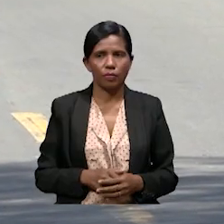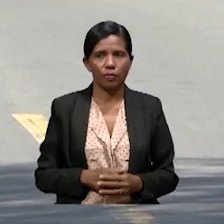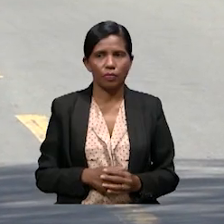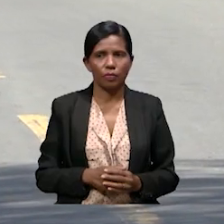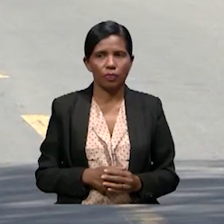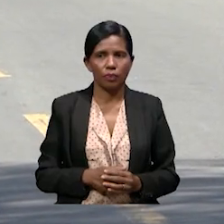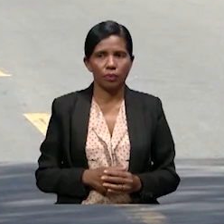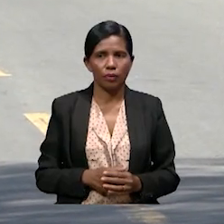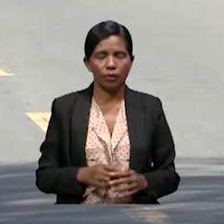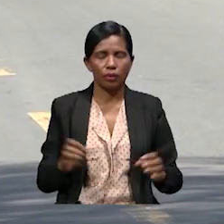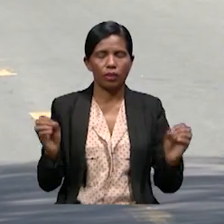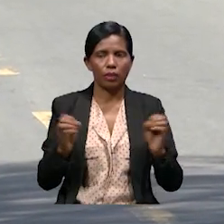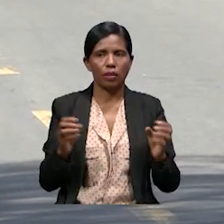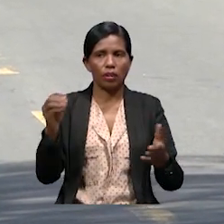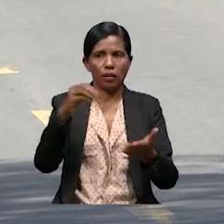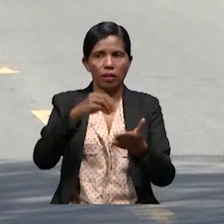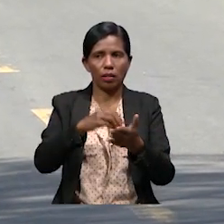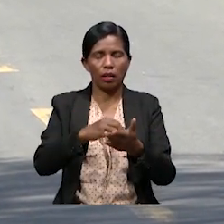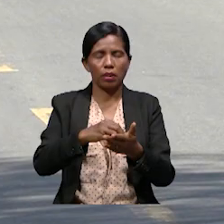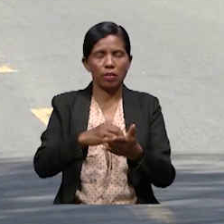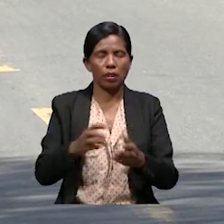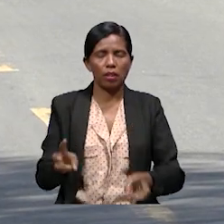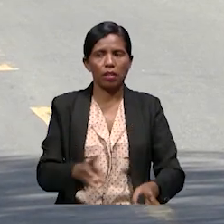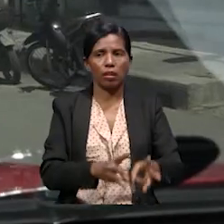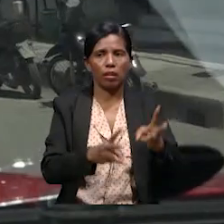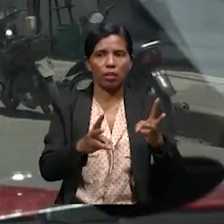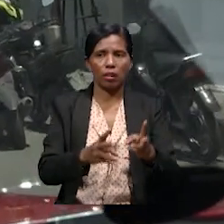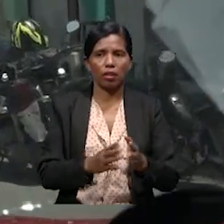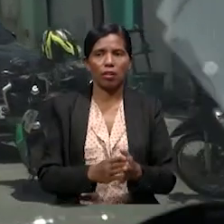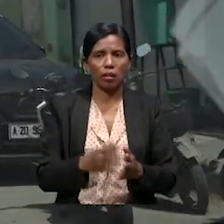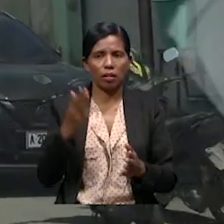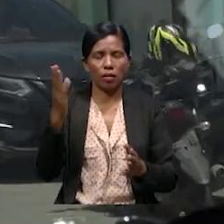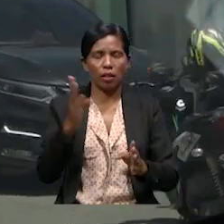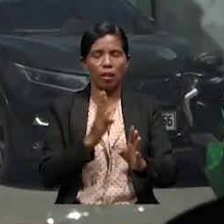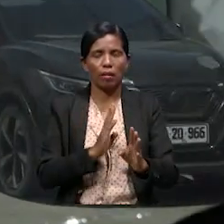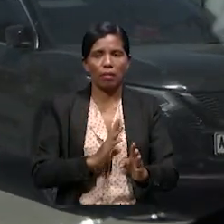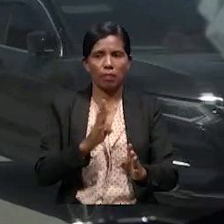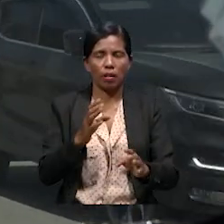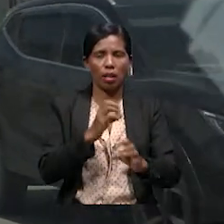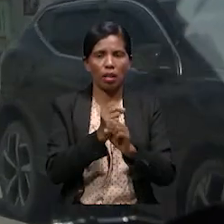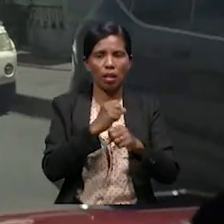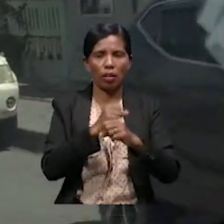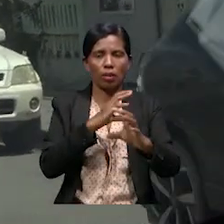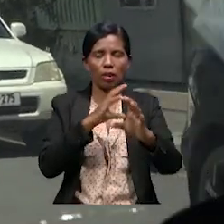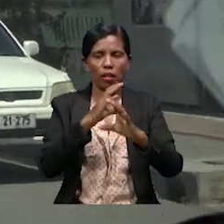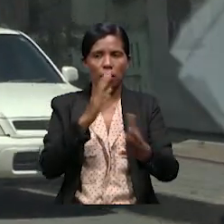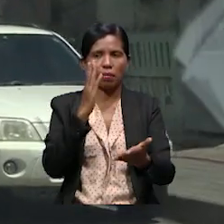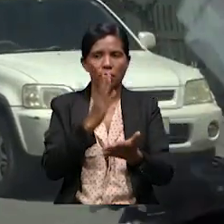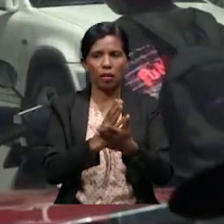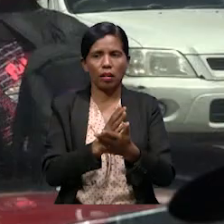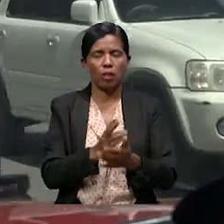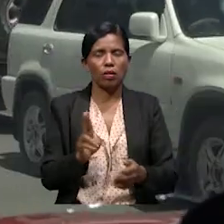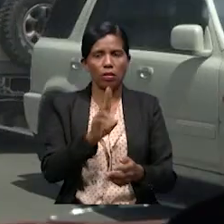La hija sinai tránsito nebe monta e estrada público direção mandarim to hija bebora, halo careta sira para arbiro, onde ocupa